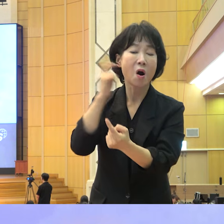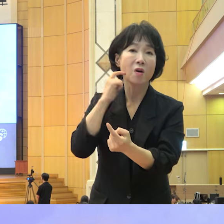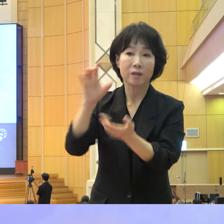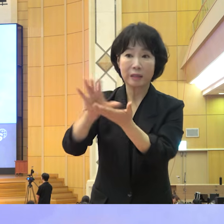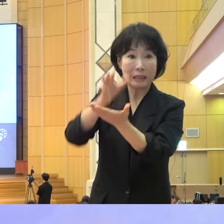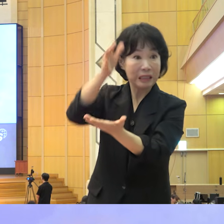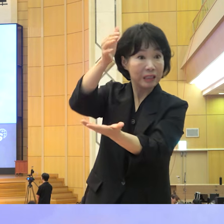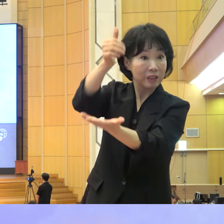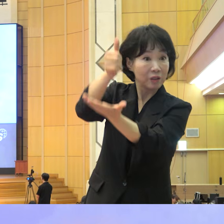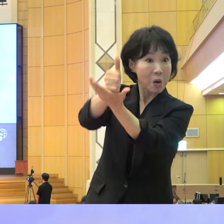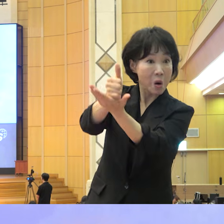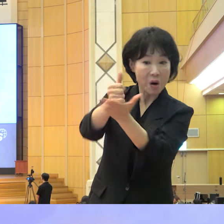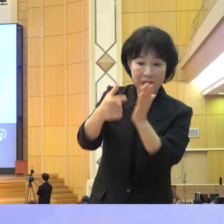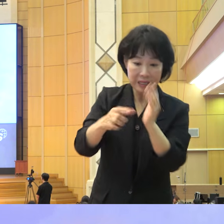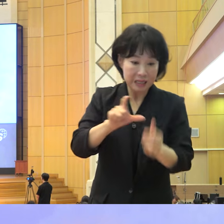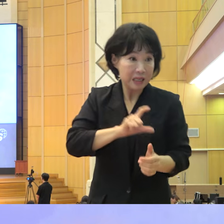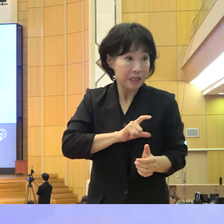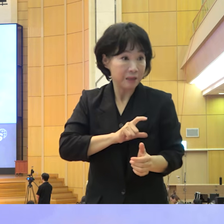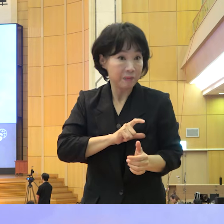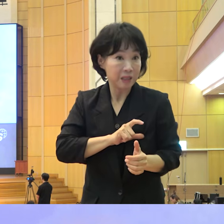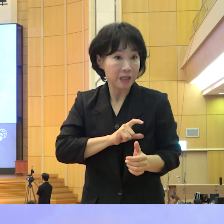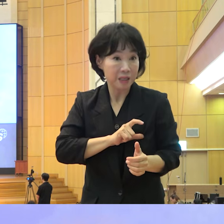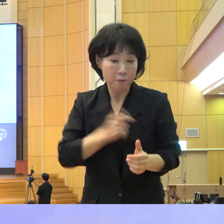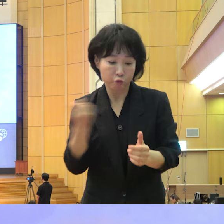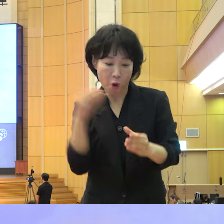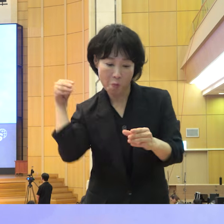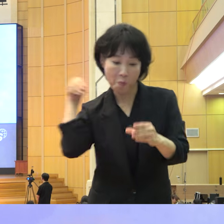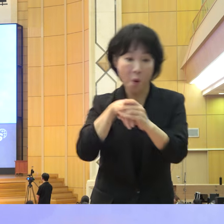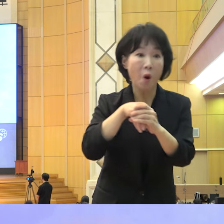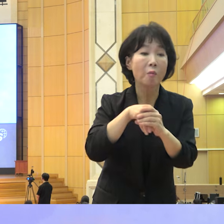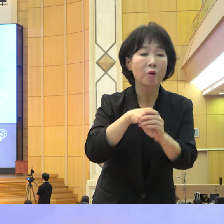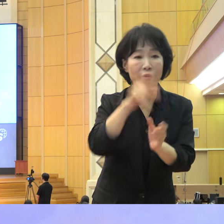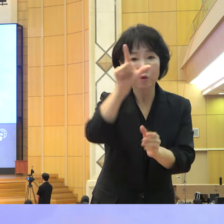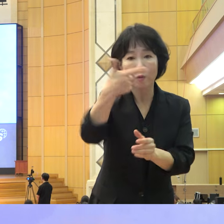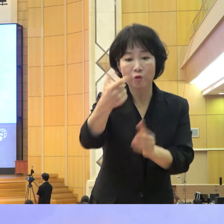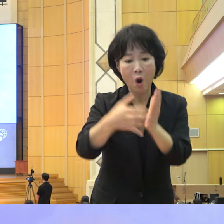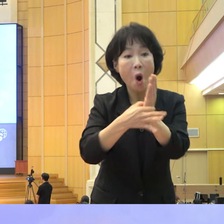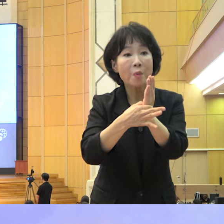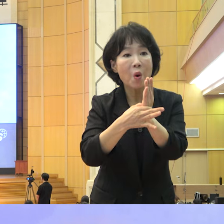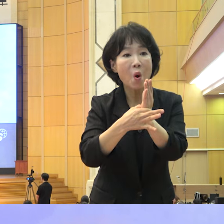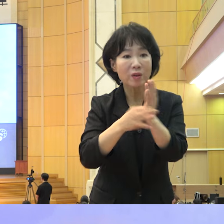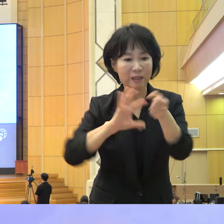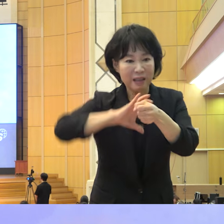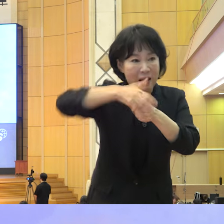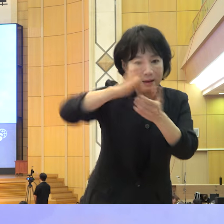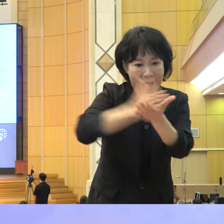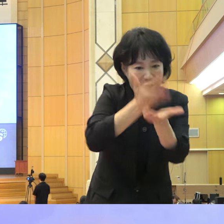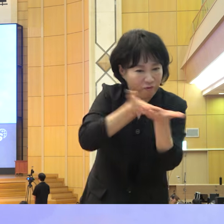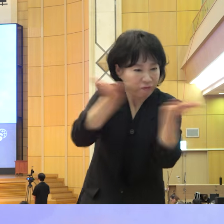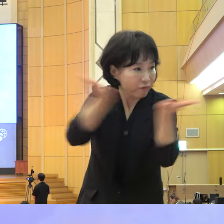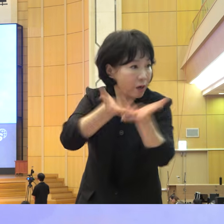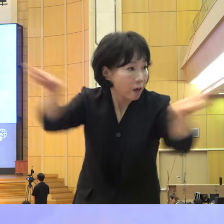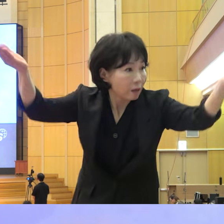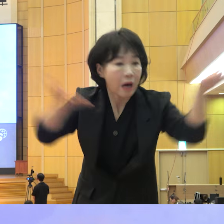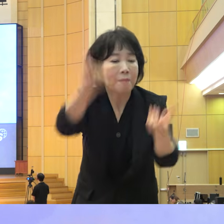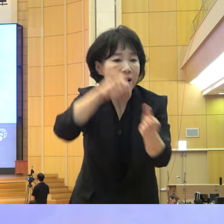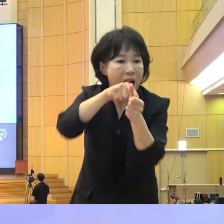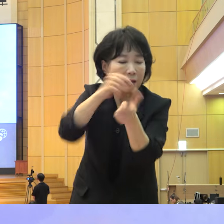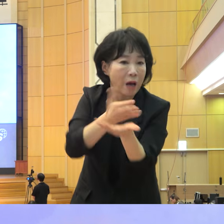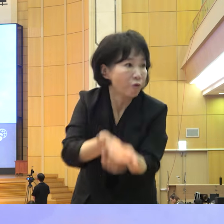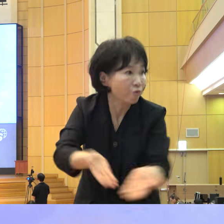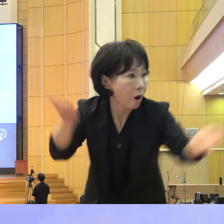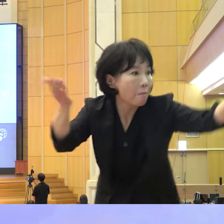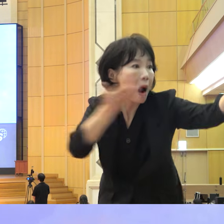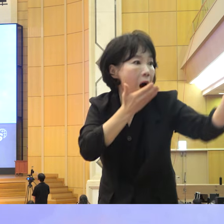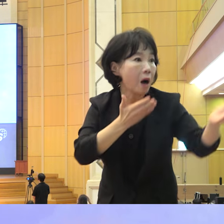이름을 집어넣어서 카드, 육류표를 전 세계 모든 사람들에게 받게 만드는